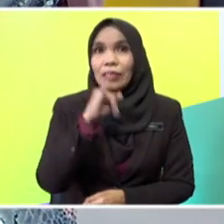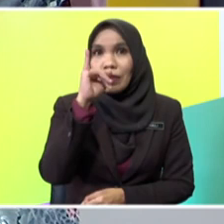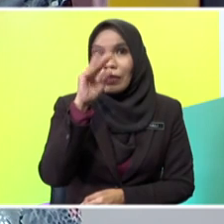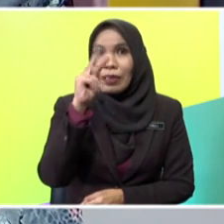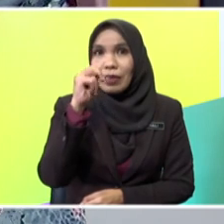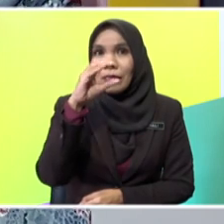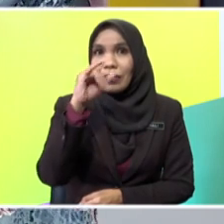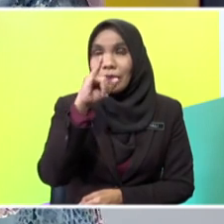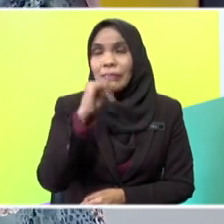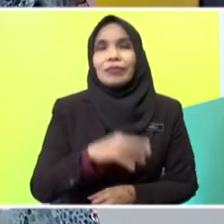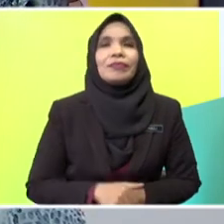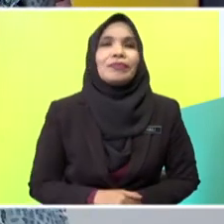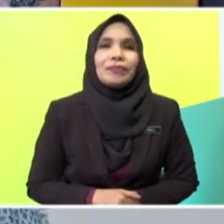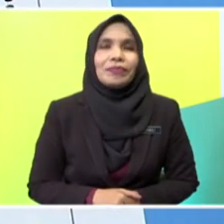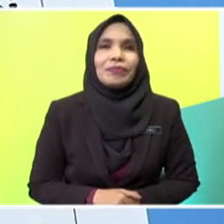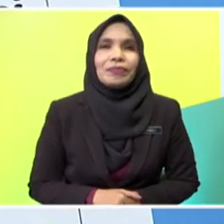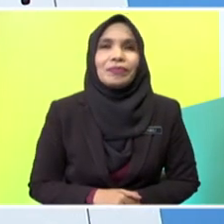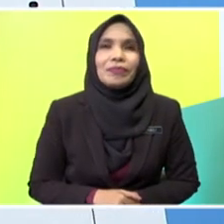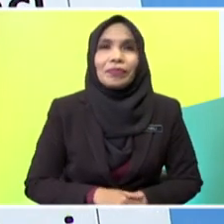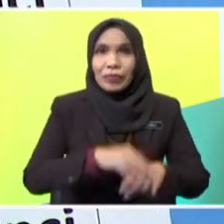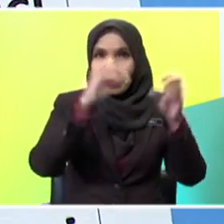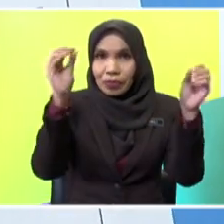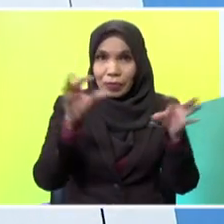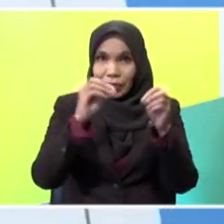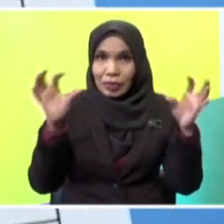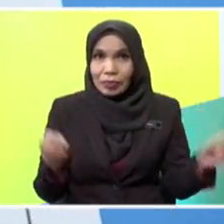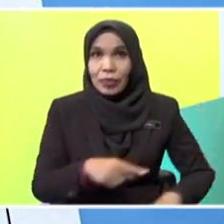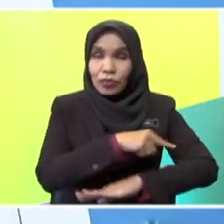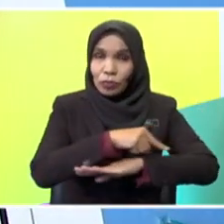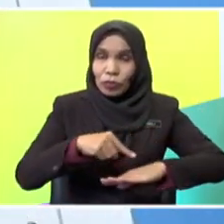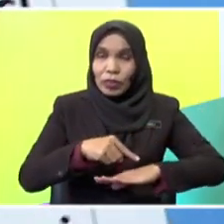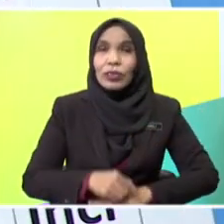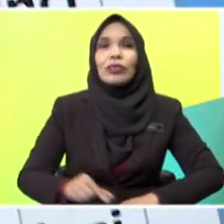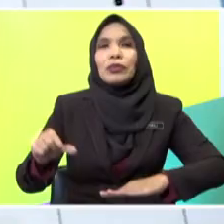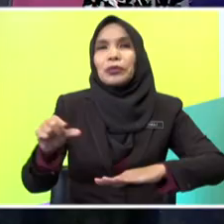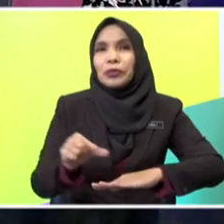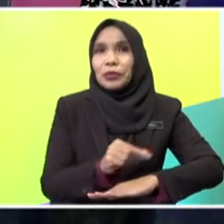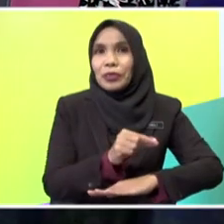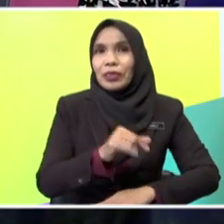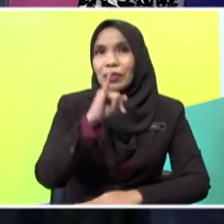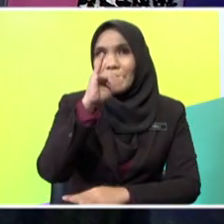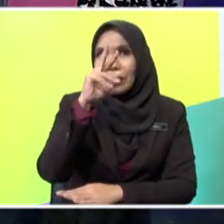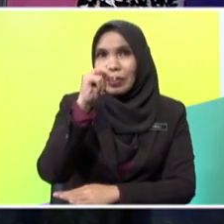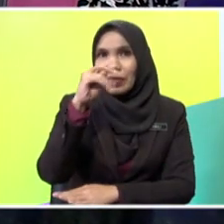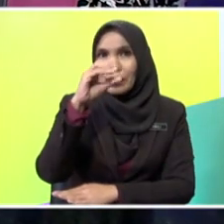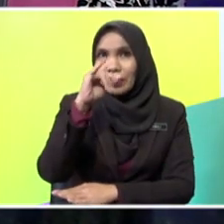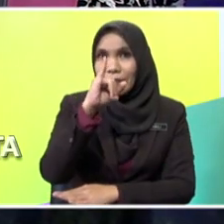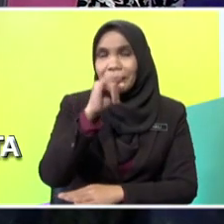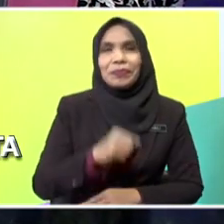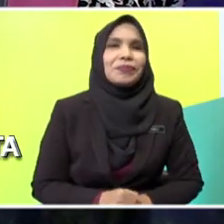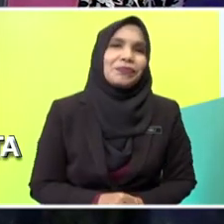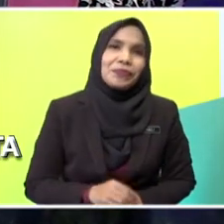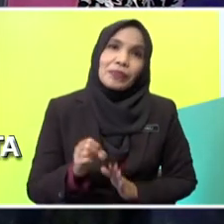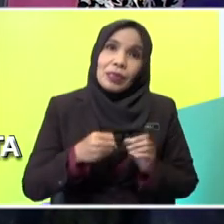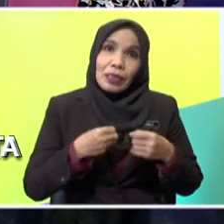Magic ruler dia menggunakan sistem inci. Sistem inci, baik. Faham, cikgu. Dan selepas kita dah dapat